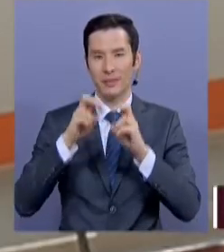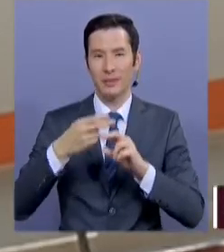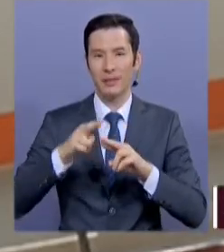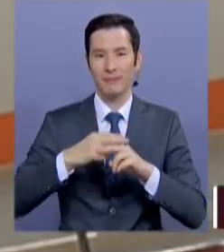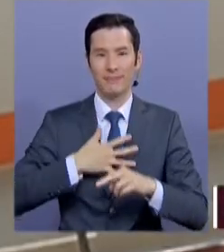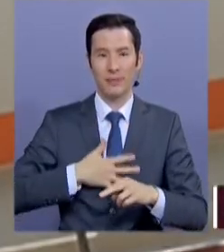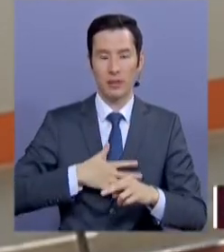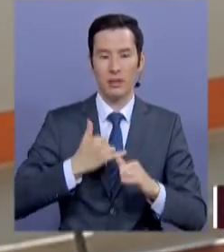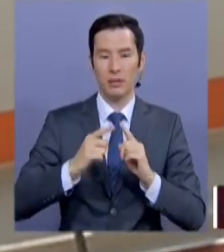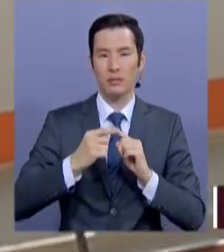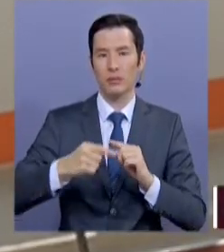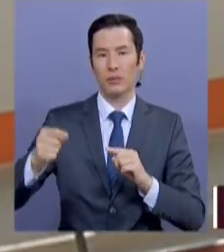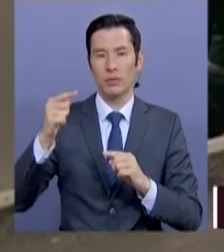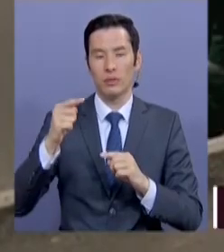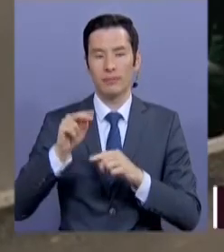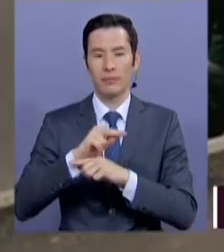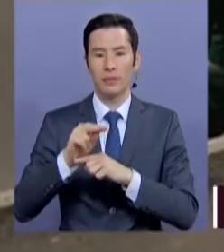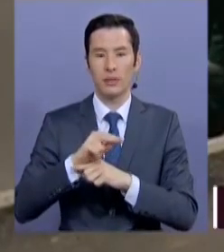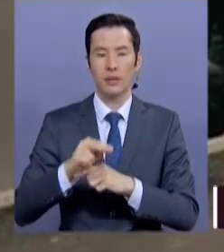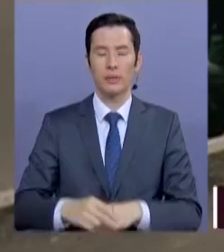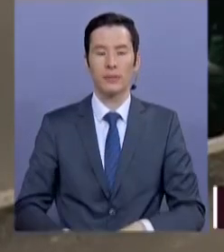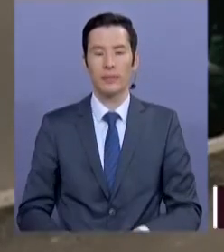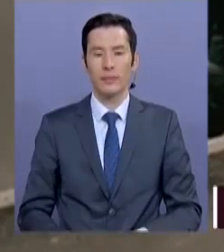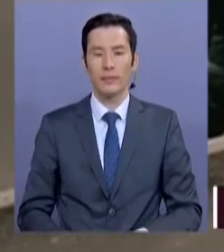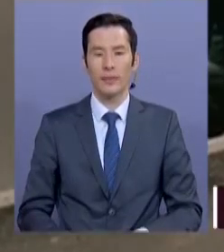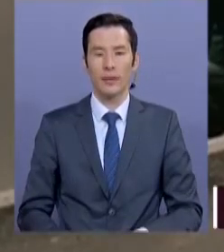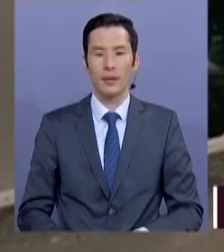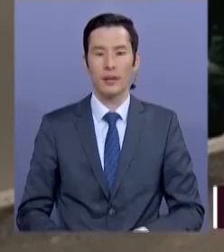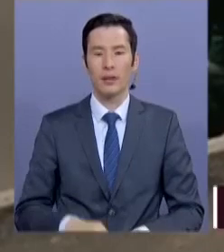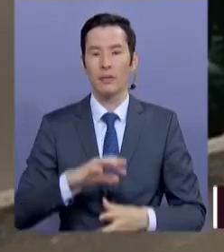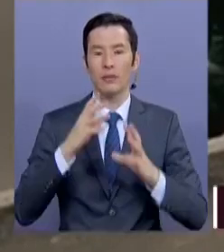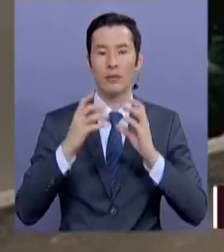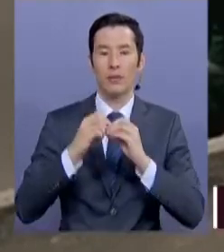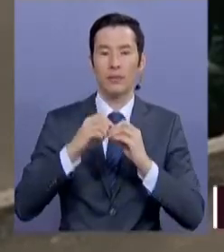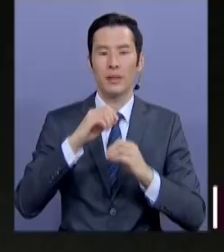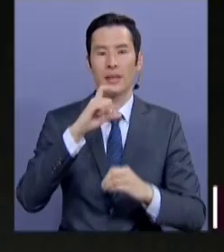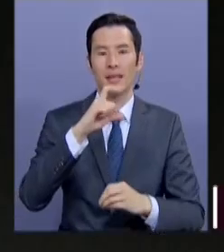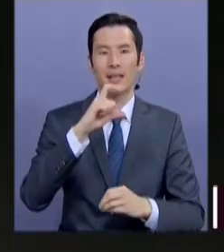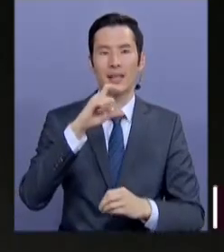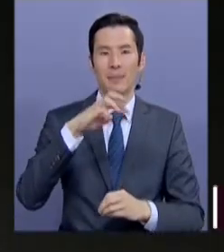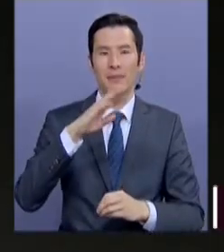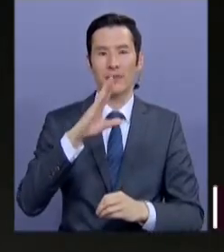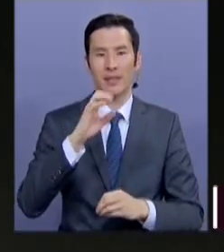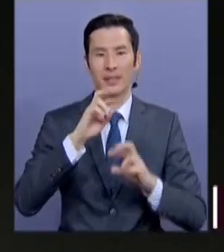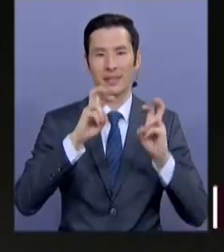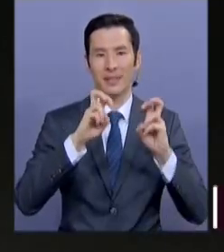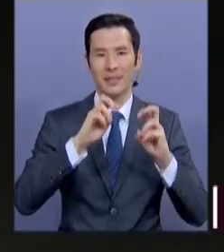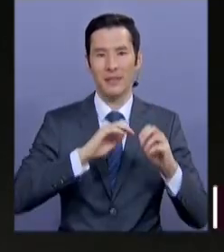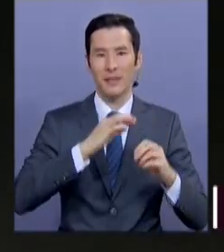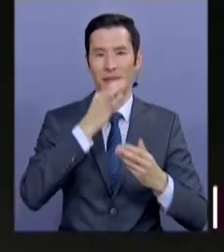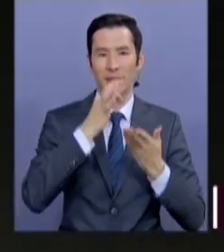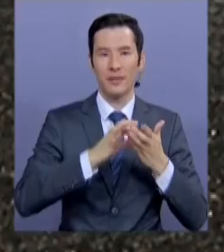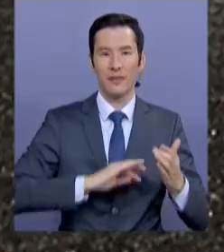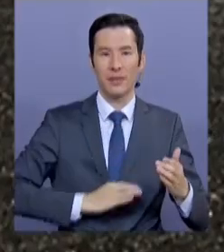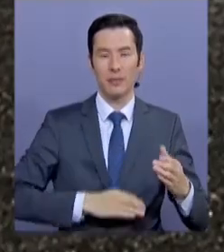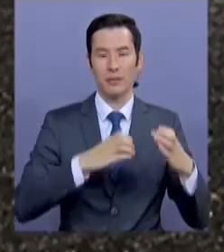жаңа төселген асфальттан сынама алып, сапасын тексергенін көрсеткен болатынбыз. Нәтижесінде МБ Дорстрой мекемесі жөндеу жүргізген Павленко